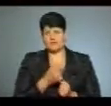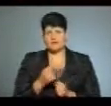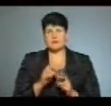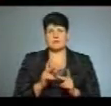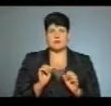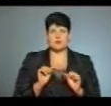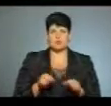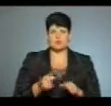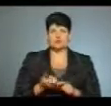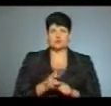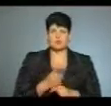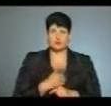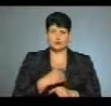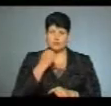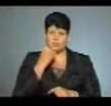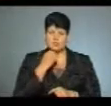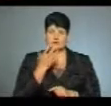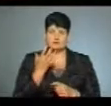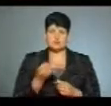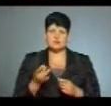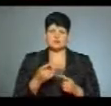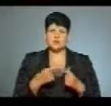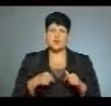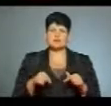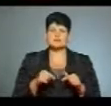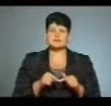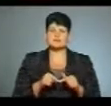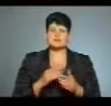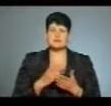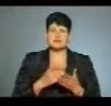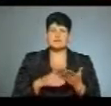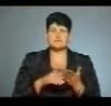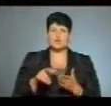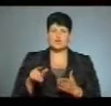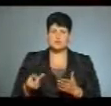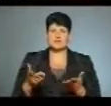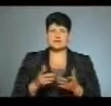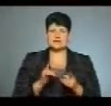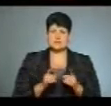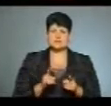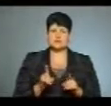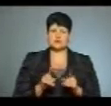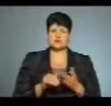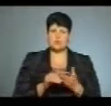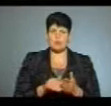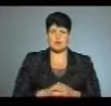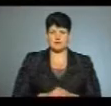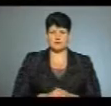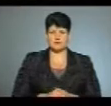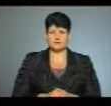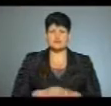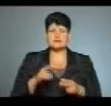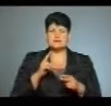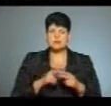можемо. Дуже би хотів ще подякувати ще раз організації, що є волонтери такі, які дійсно щось допомагають.